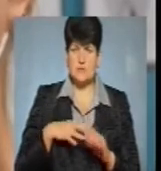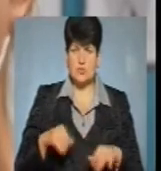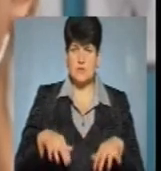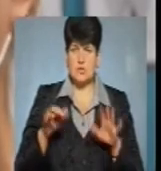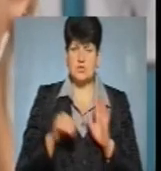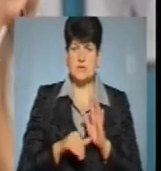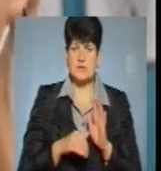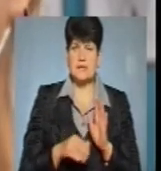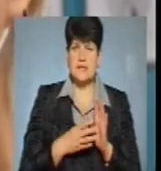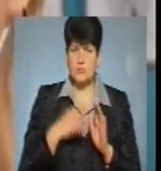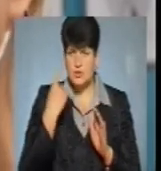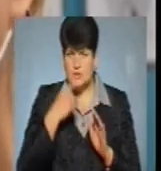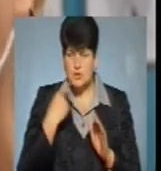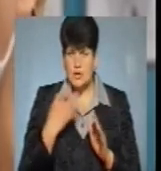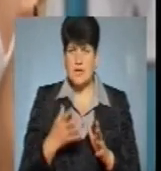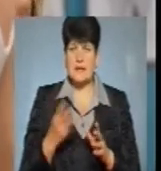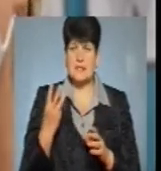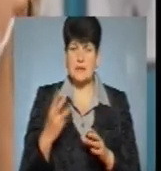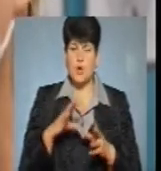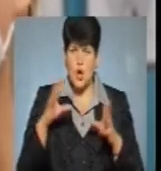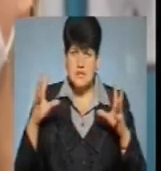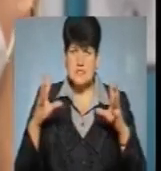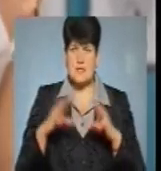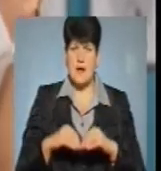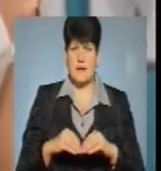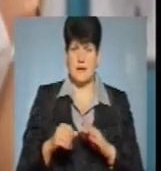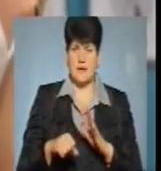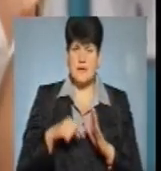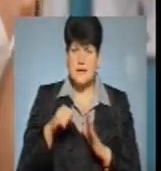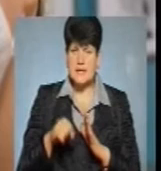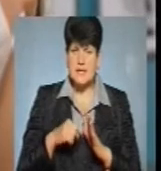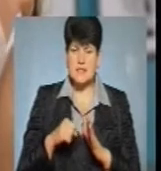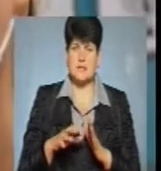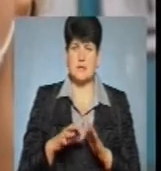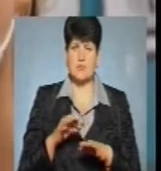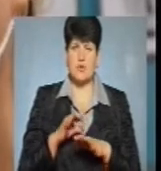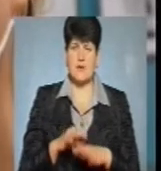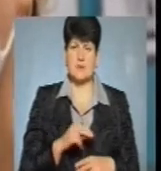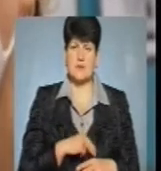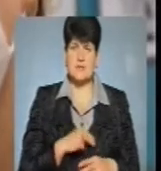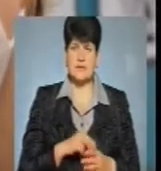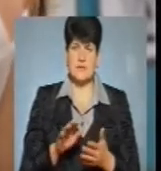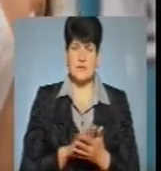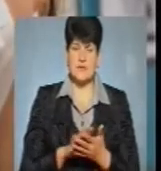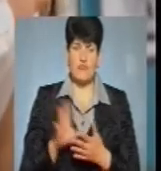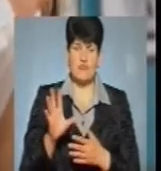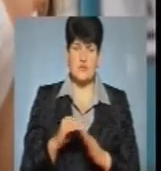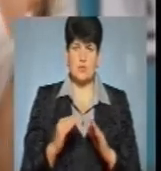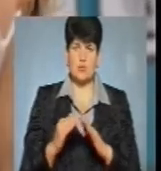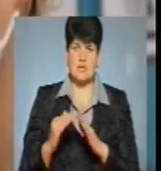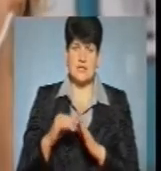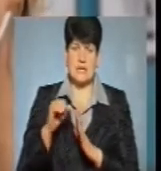було індивідуальних криниць, три були загальних криниць. Були працівники, проводили дезінфекцію у всіх будинках, у